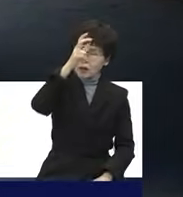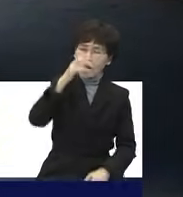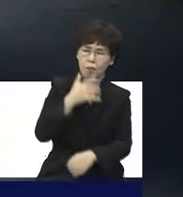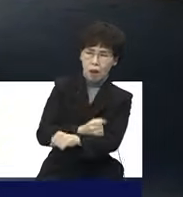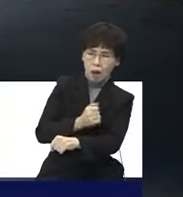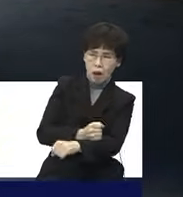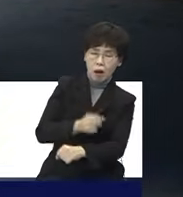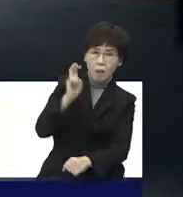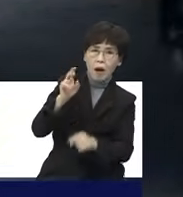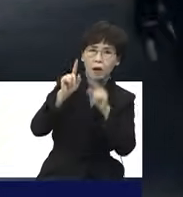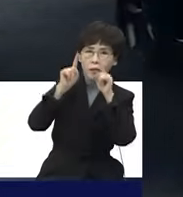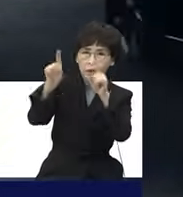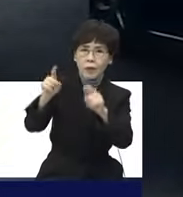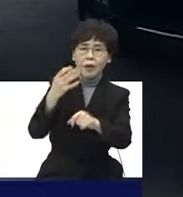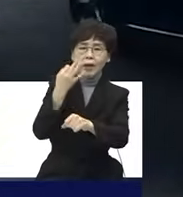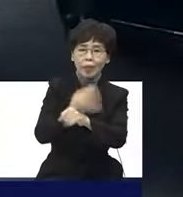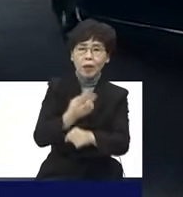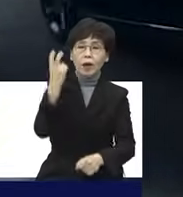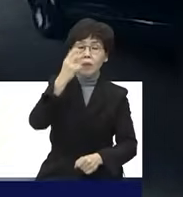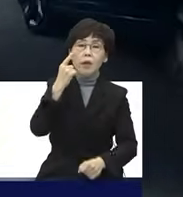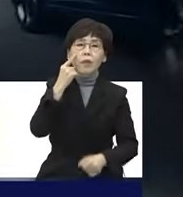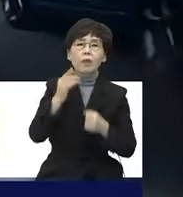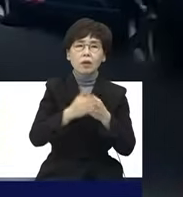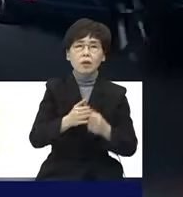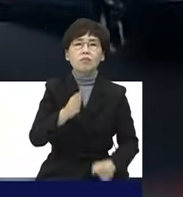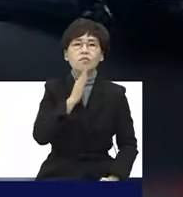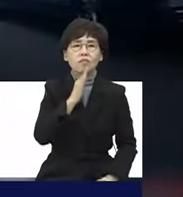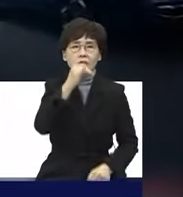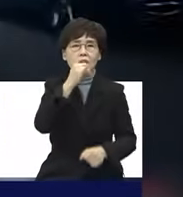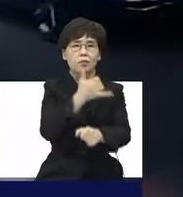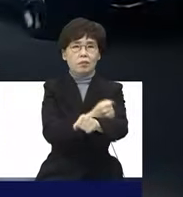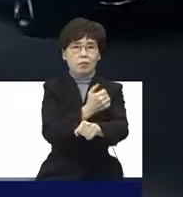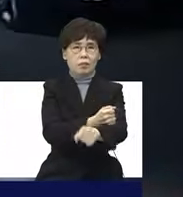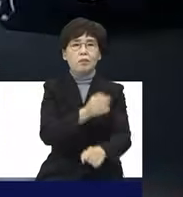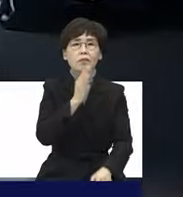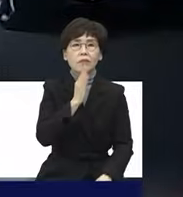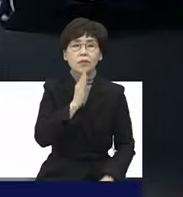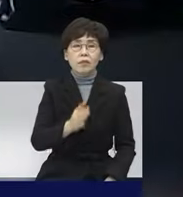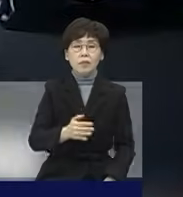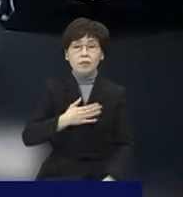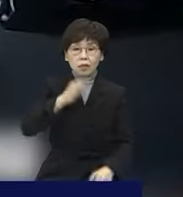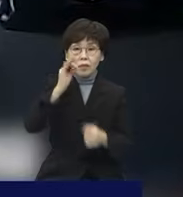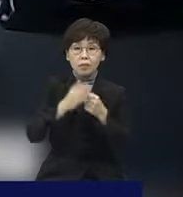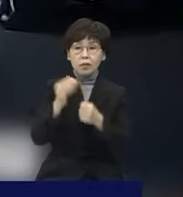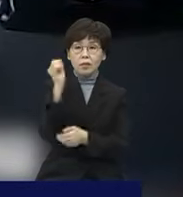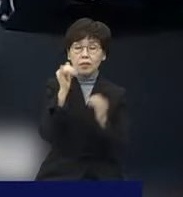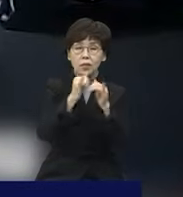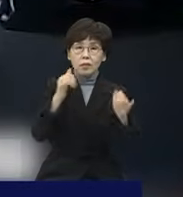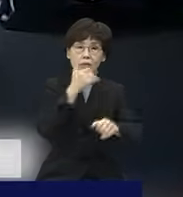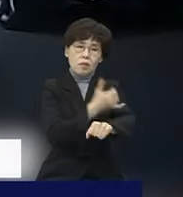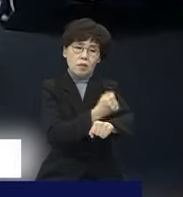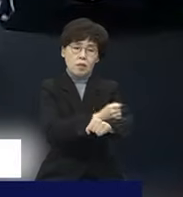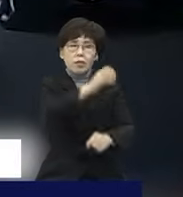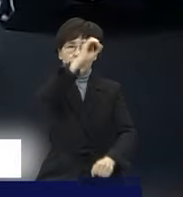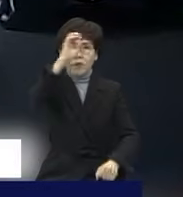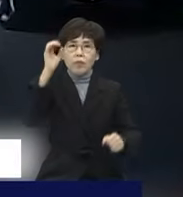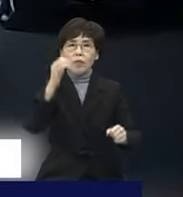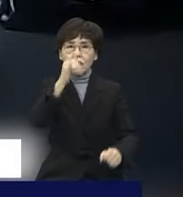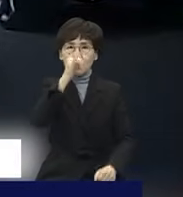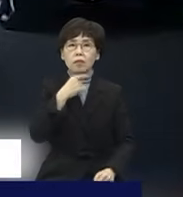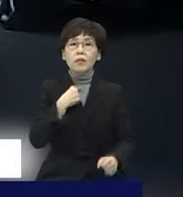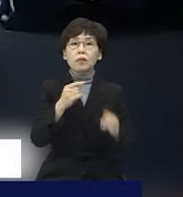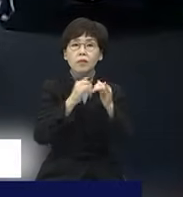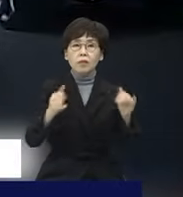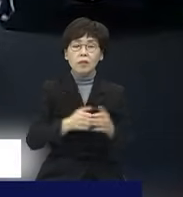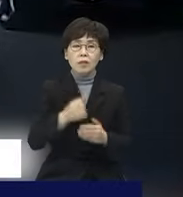마약을 의심하고 간이시약 검사를 해봤더니 바로 양성 반응이 나왔습니다. 알고 보니 이 운전자는 마약 전과자였고 차 안에서